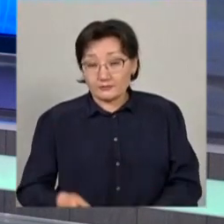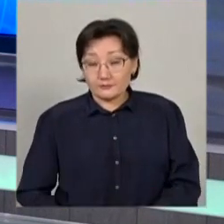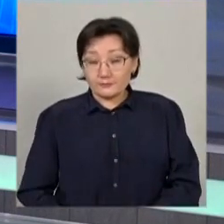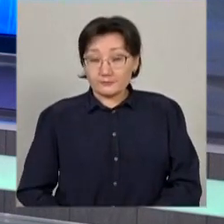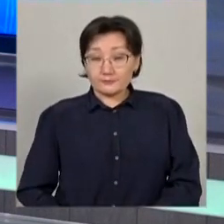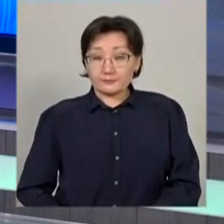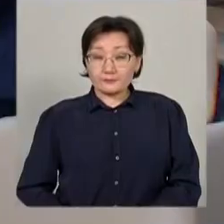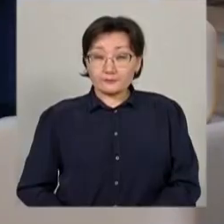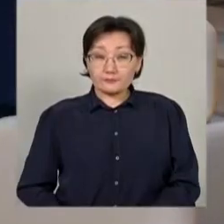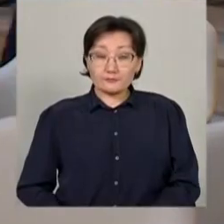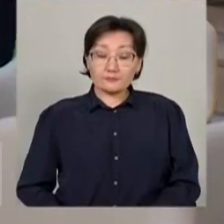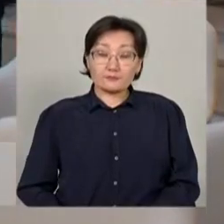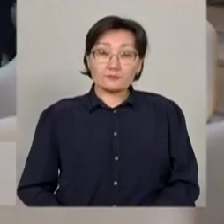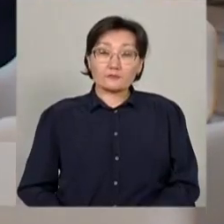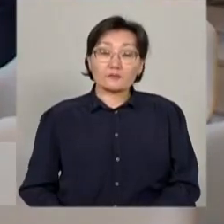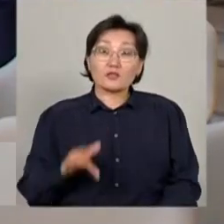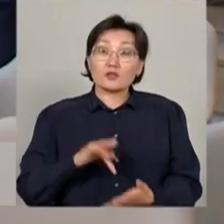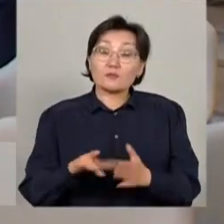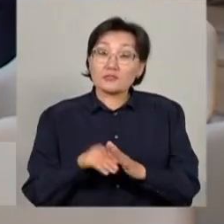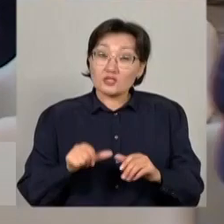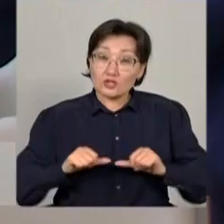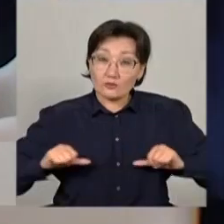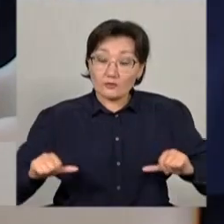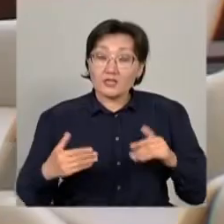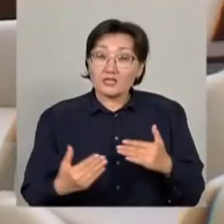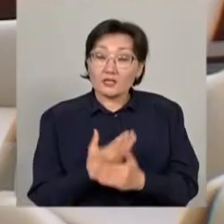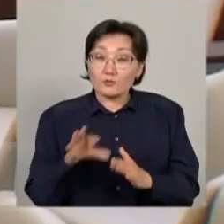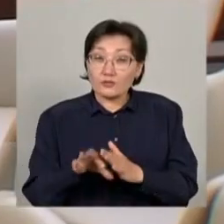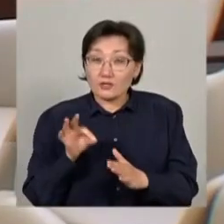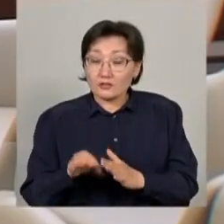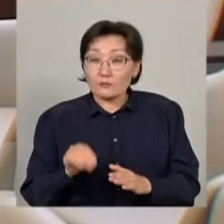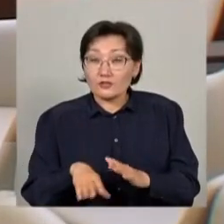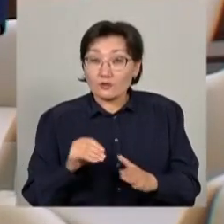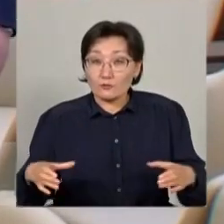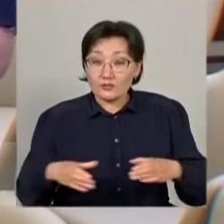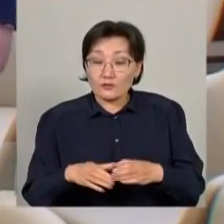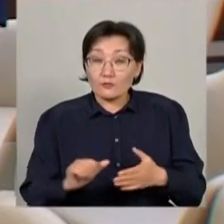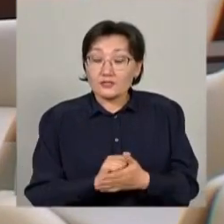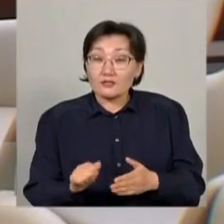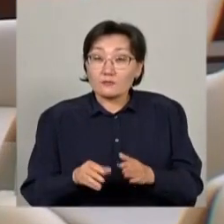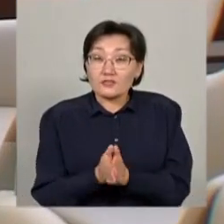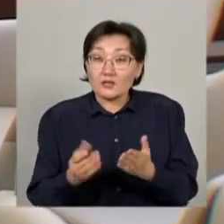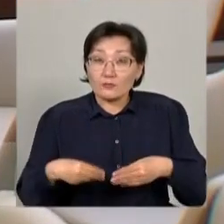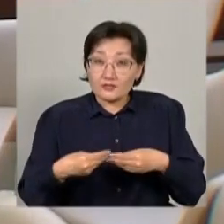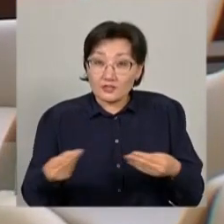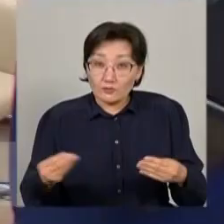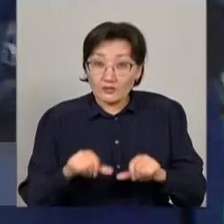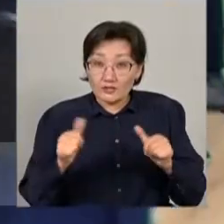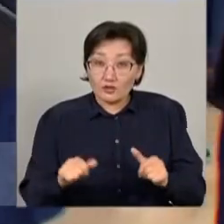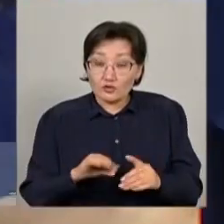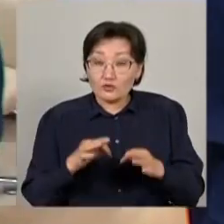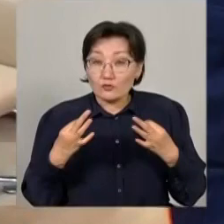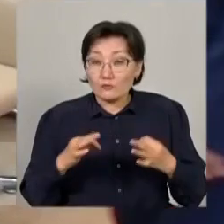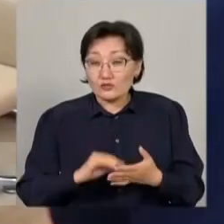көрген еді. Орталық сайлау комиссиясы жаңадан сайланған депутаттарға куәліктерін беру рәсіміне журналистерді кіргізбеді.